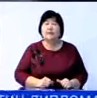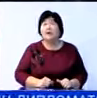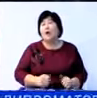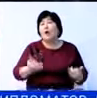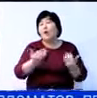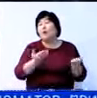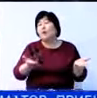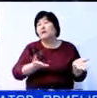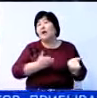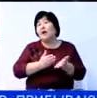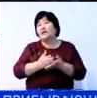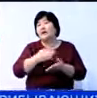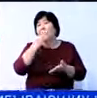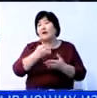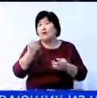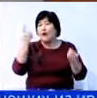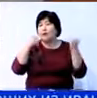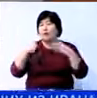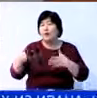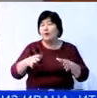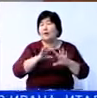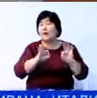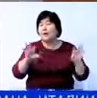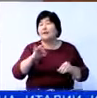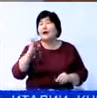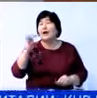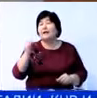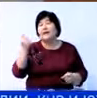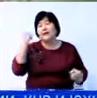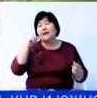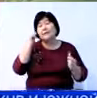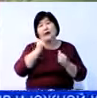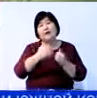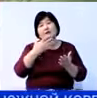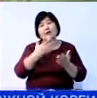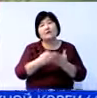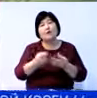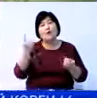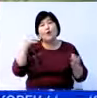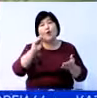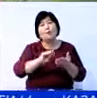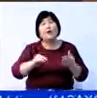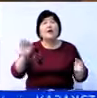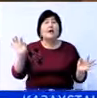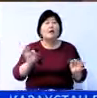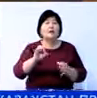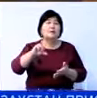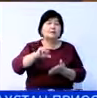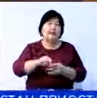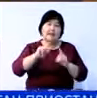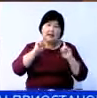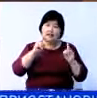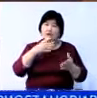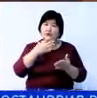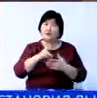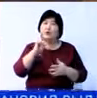Гость отметил ответственность творческого пути, рассказал об истории сочинения каждого своего произведения, исполнил знаменитые